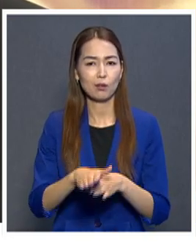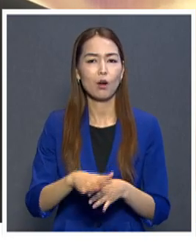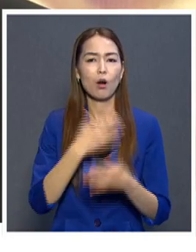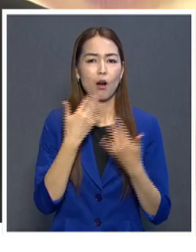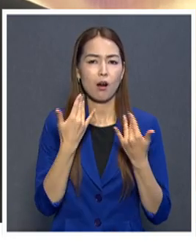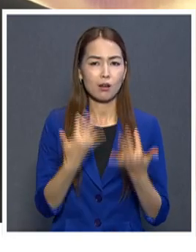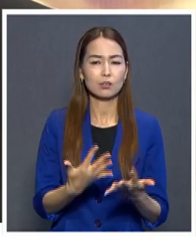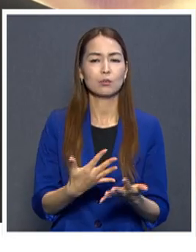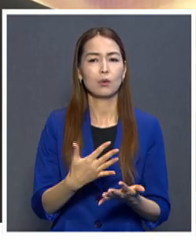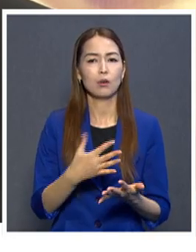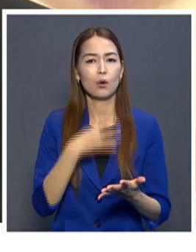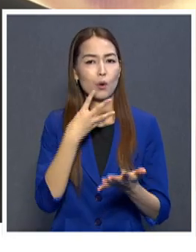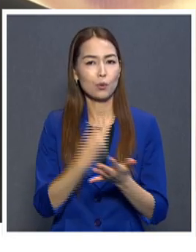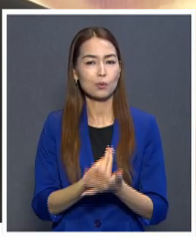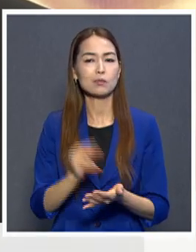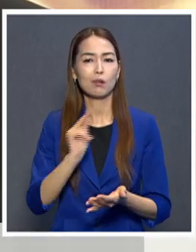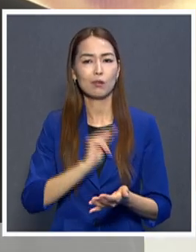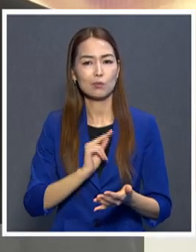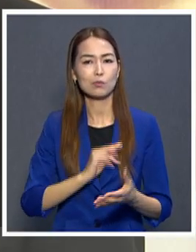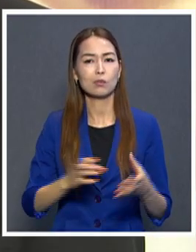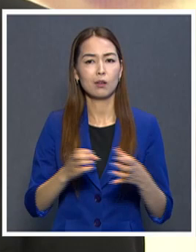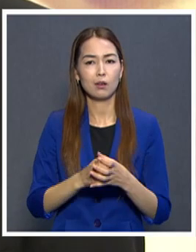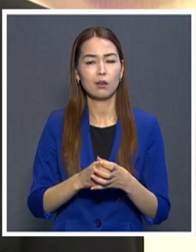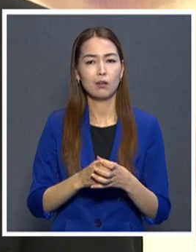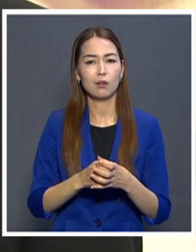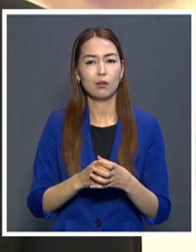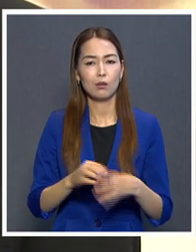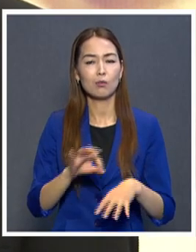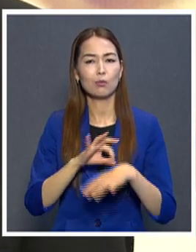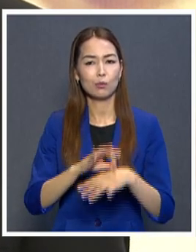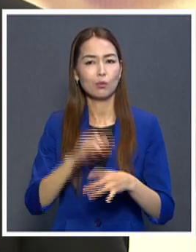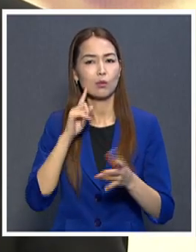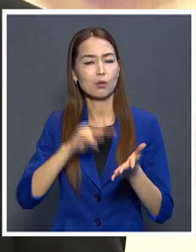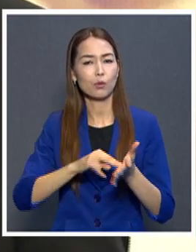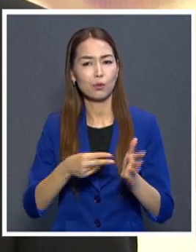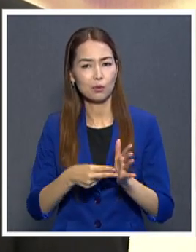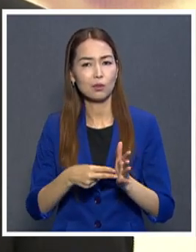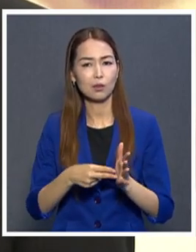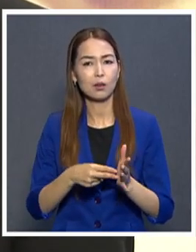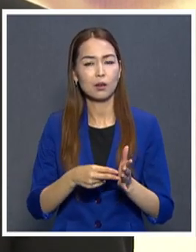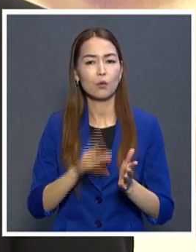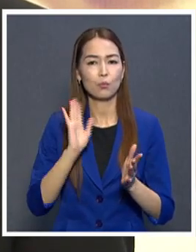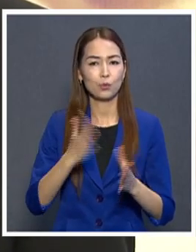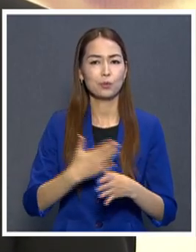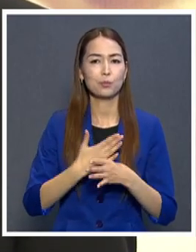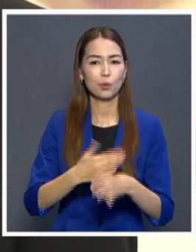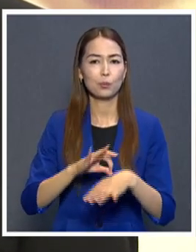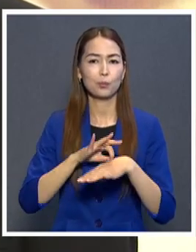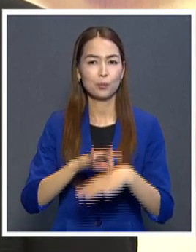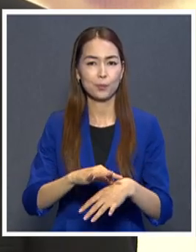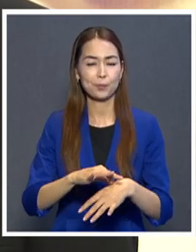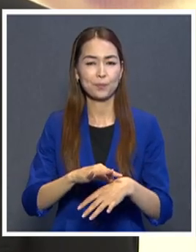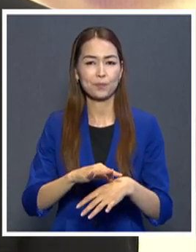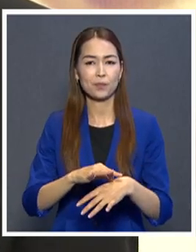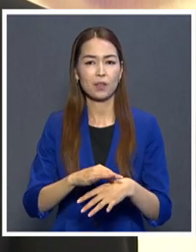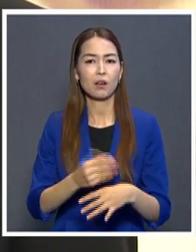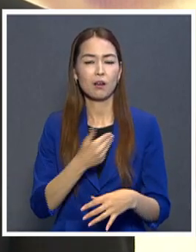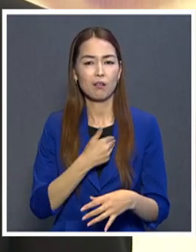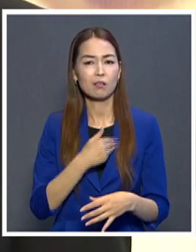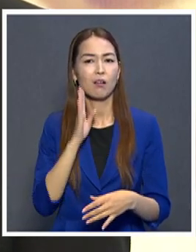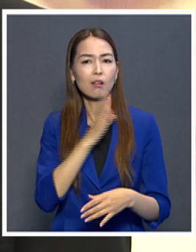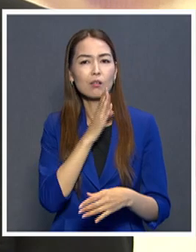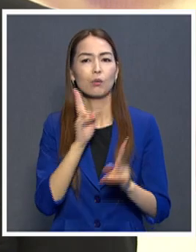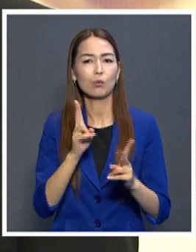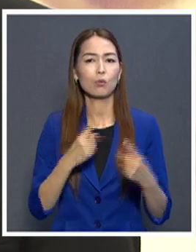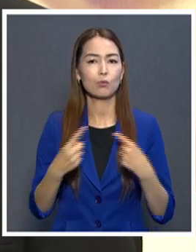қаншама біздің балаларымыз емін еркін тынысын кең алып өмір сүріп жатыр. Бұл бибананың қайраткер